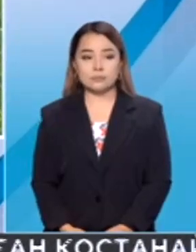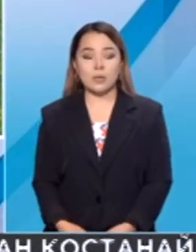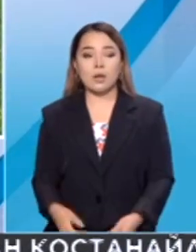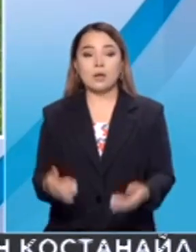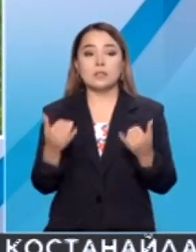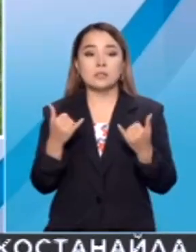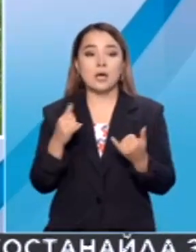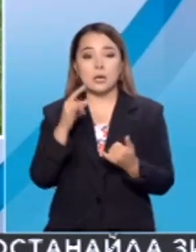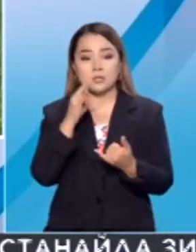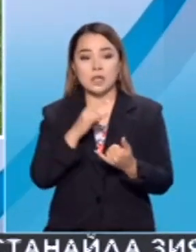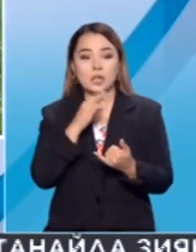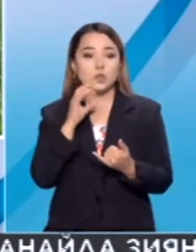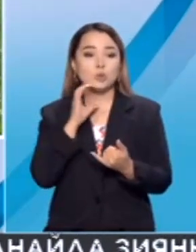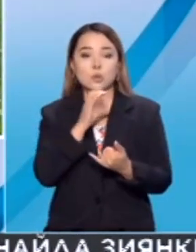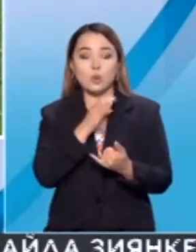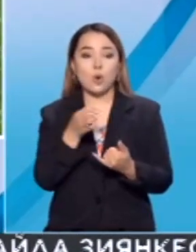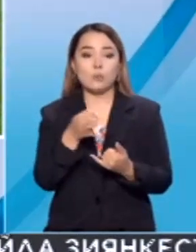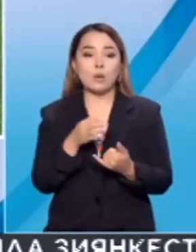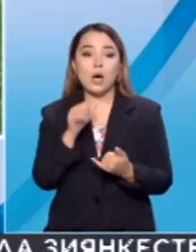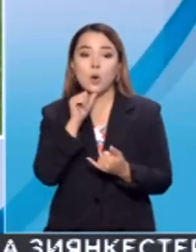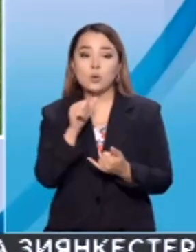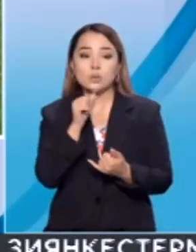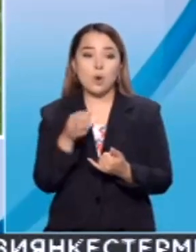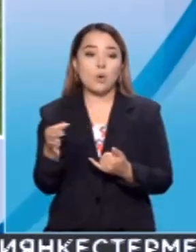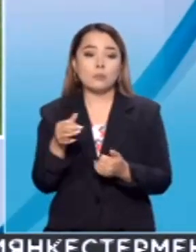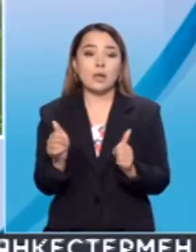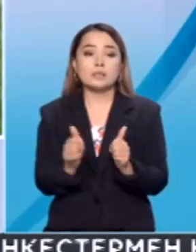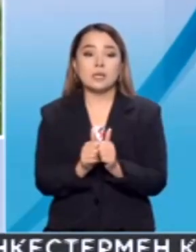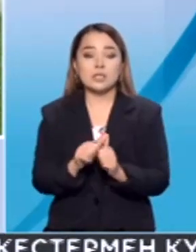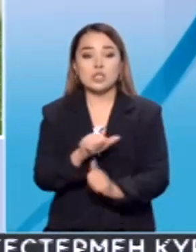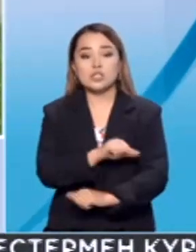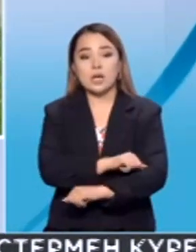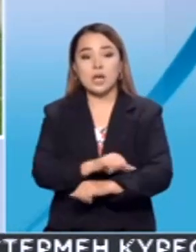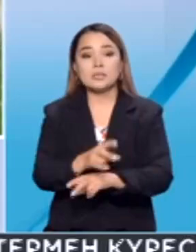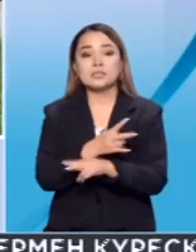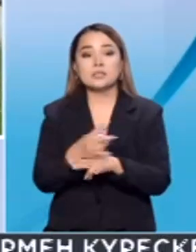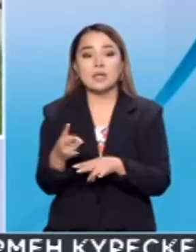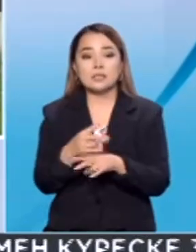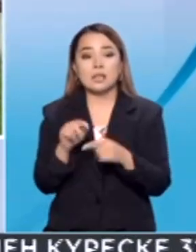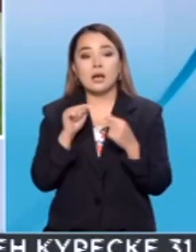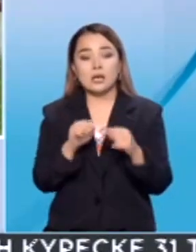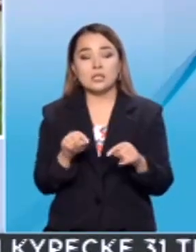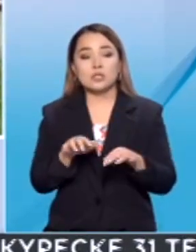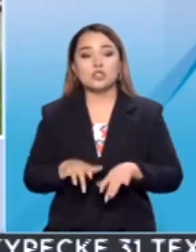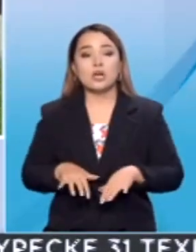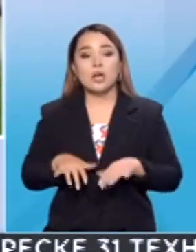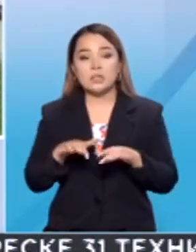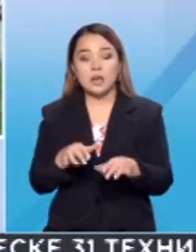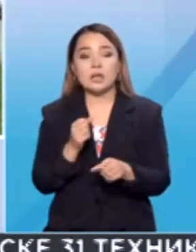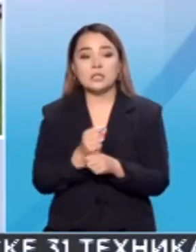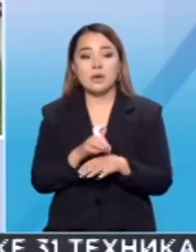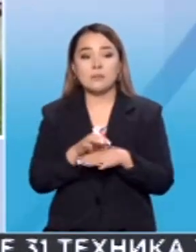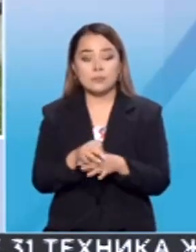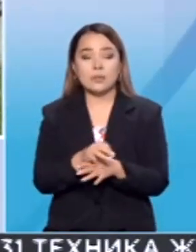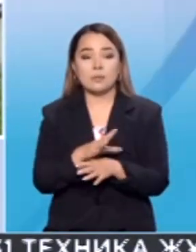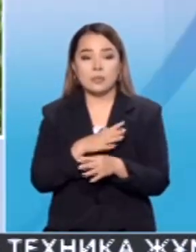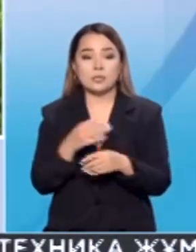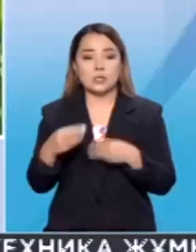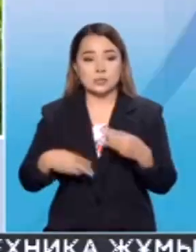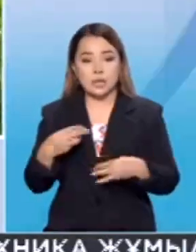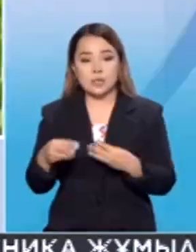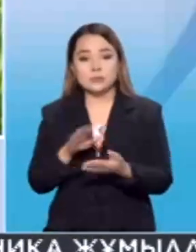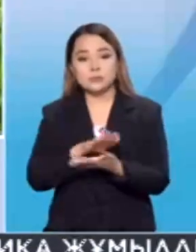Қазір солтүстік Қазақстанның дәл осы Қостанай облысымен шекаралас аумақтарында зиянкестерге қарсы шаралар қолға алынды. Мәселен, Ғабит Мүсірепов